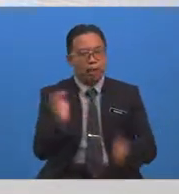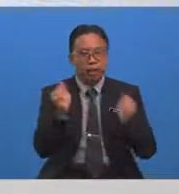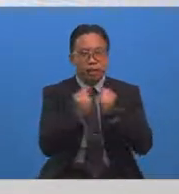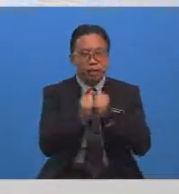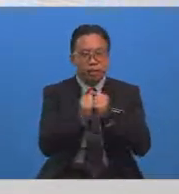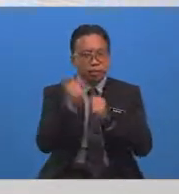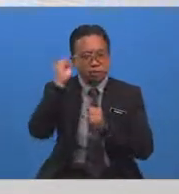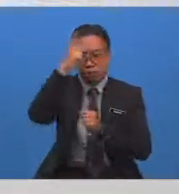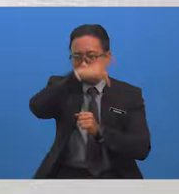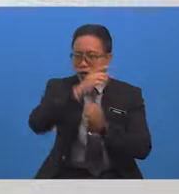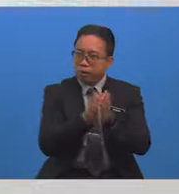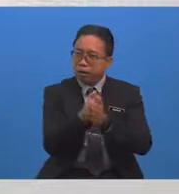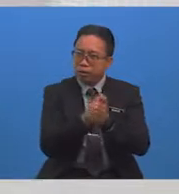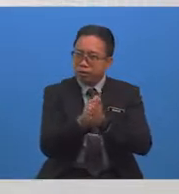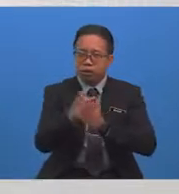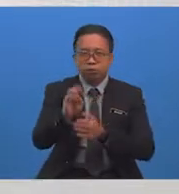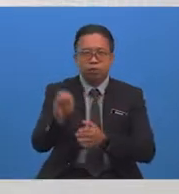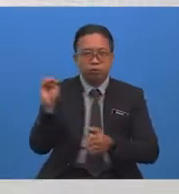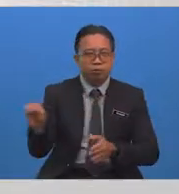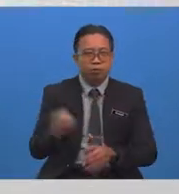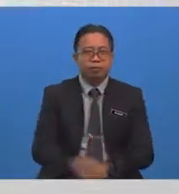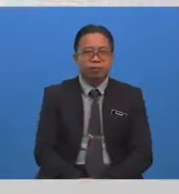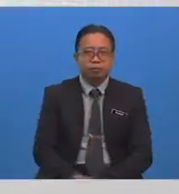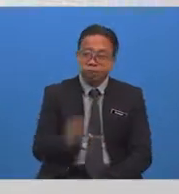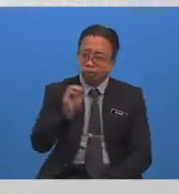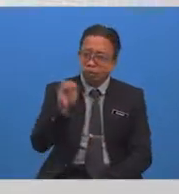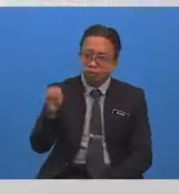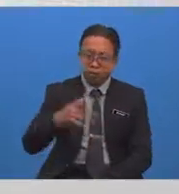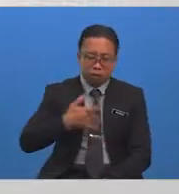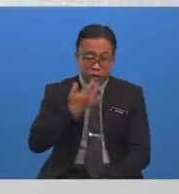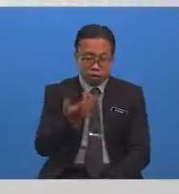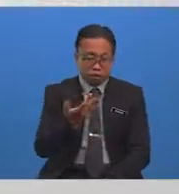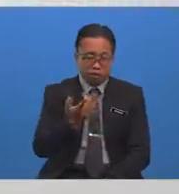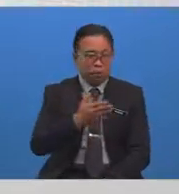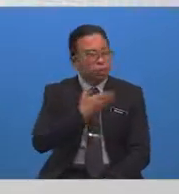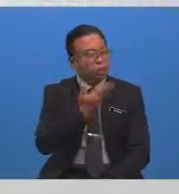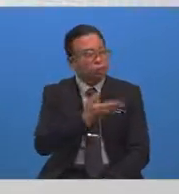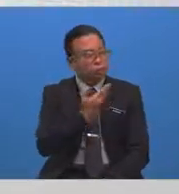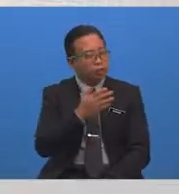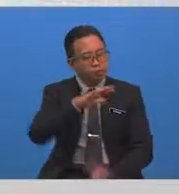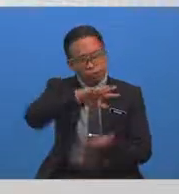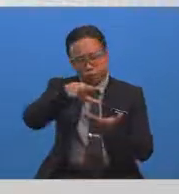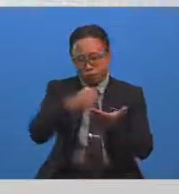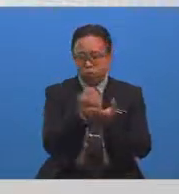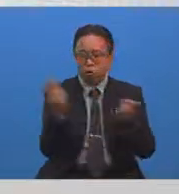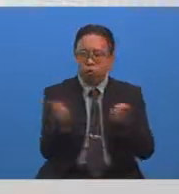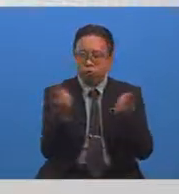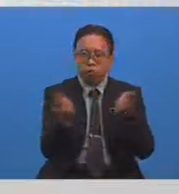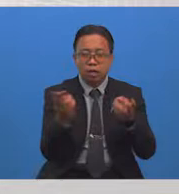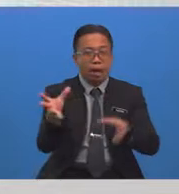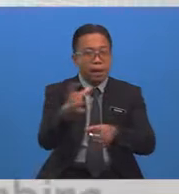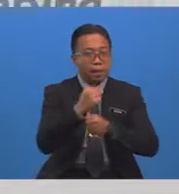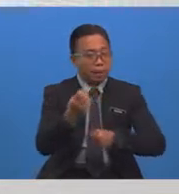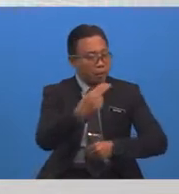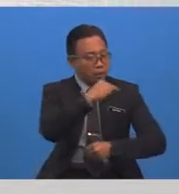kerajinan murid murid murid murid juga berasa gembira apabila segala usaha yang dilakukan membuahkan